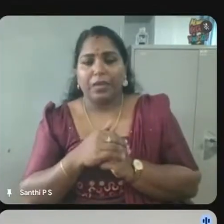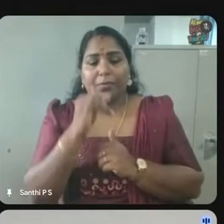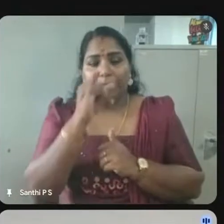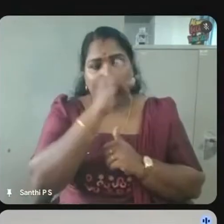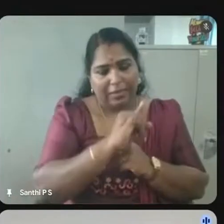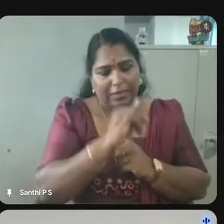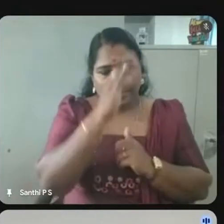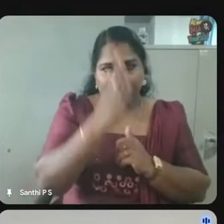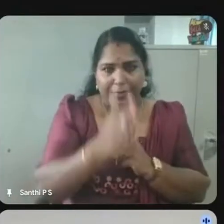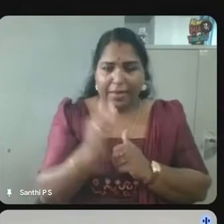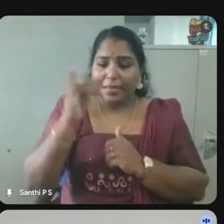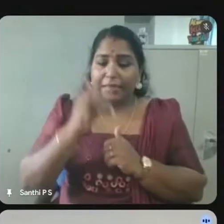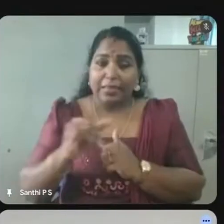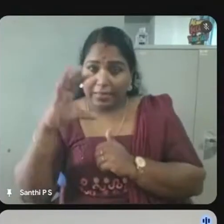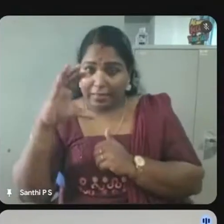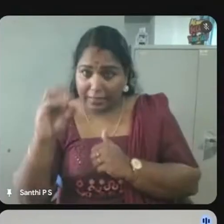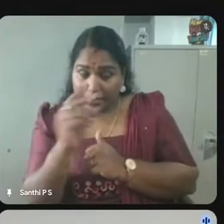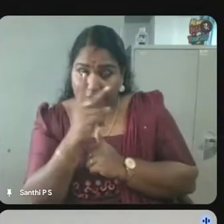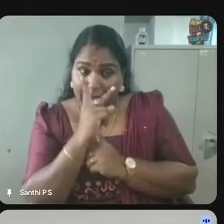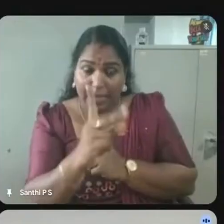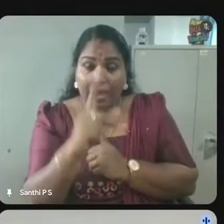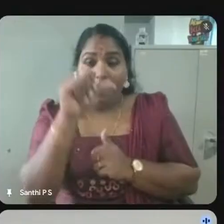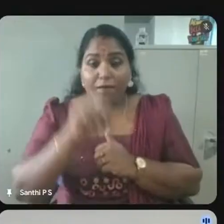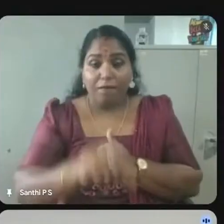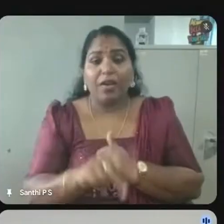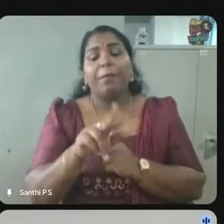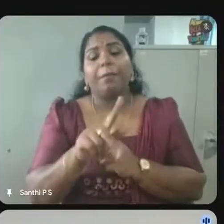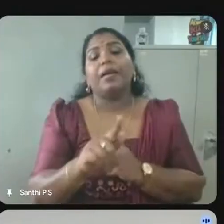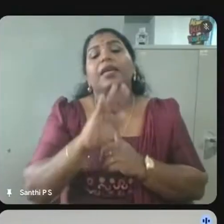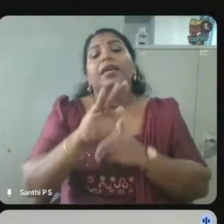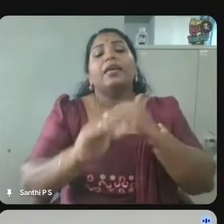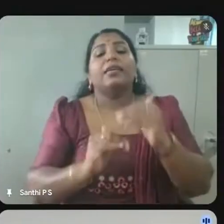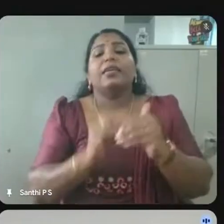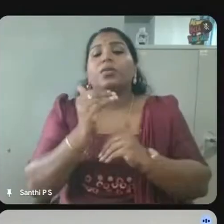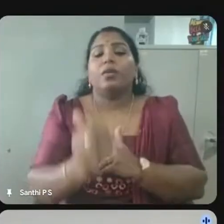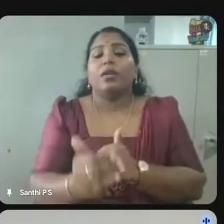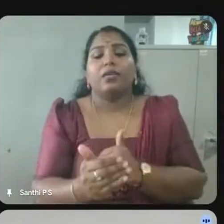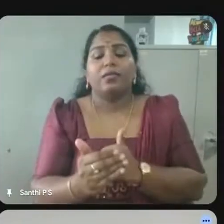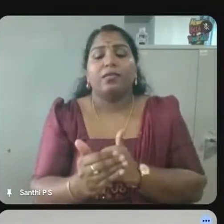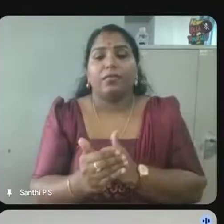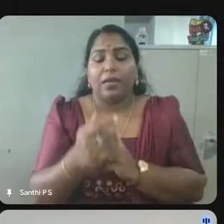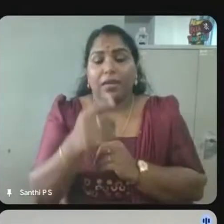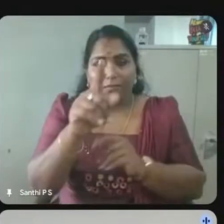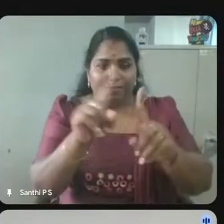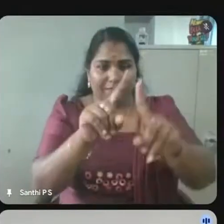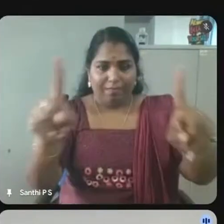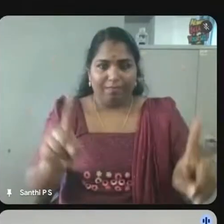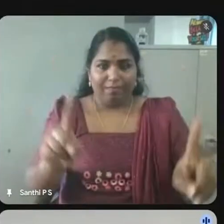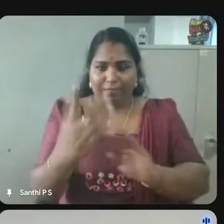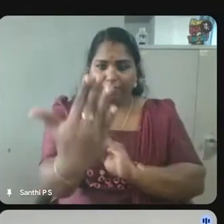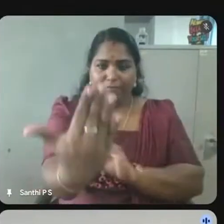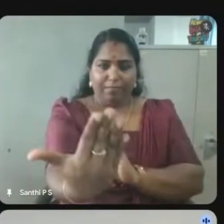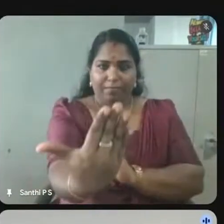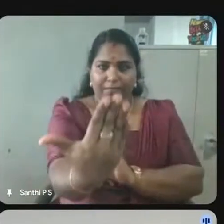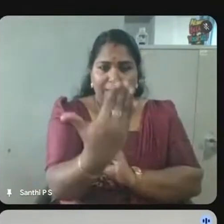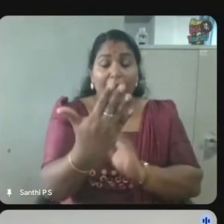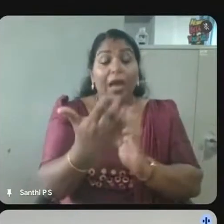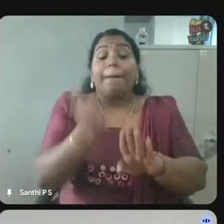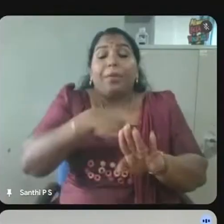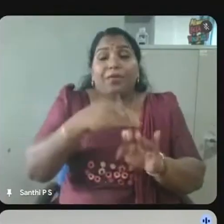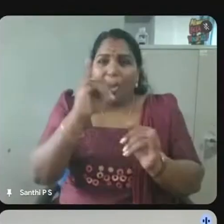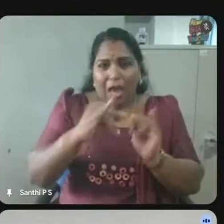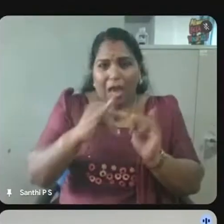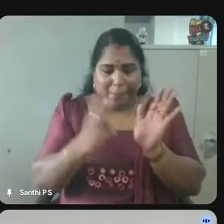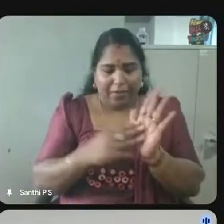6/60 എന്നുള്ളത് പോലും കാണാതിരിക്കുമ്പോൾ നമ്മൾ എന്താ ചെയ്യാന്ന് വെച്ചാൽ അടുത്തത് ഈ ചാർട്ടിനെ കുറച്ചുകൂടെ അടുത്ത് കൊണ്ടുവരും. 6 മീറ്ററിലല്ലേ പറഞ്ഞത്, പിന്നെ